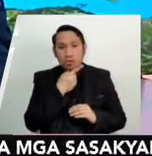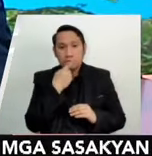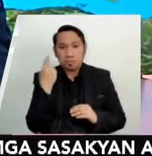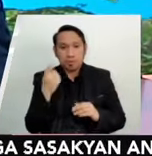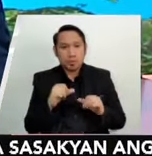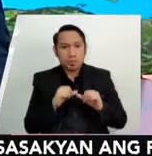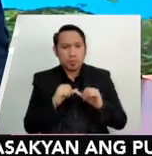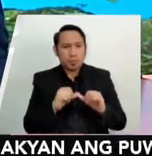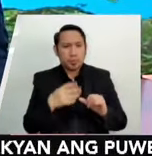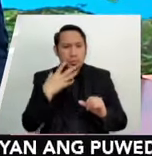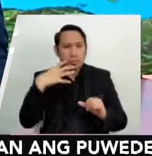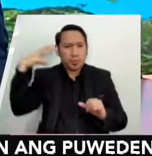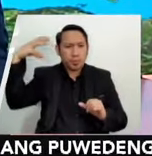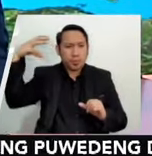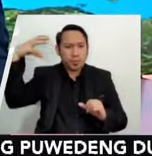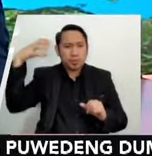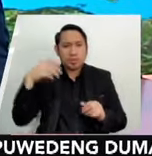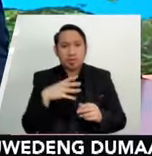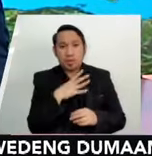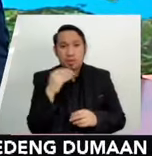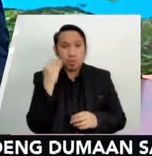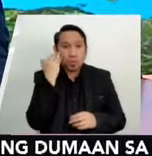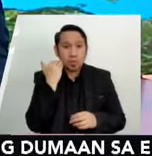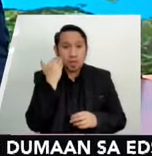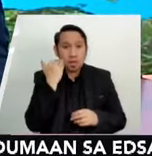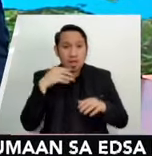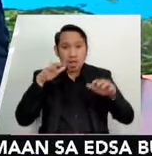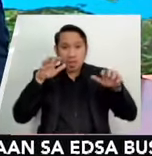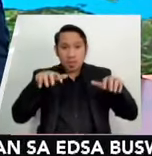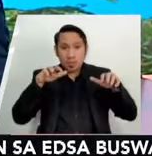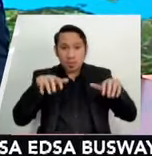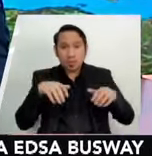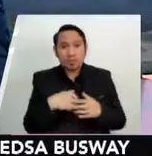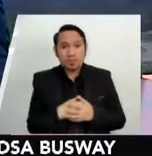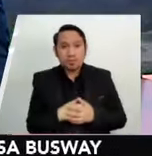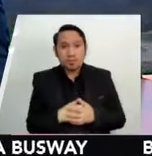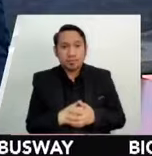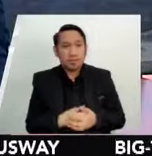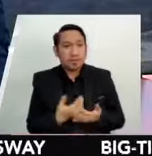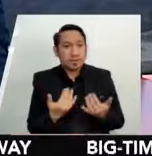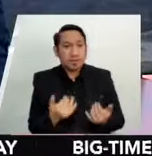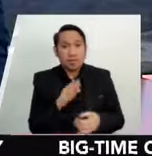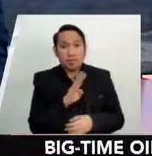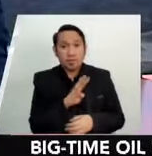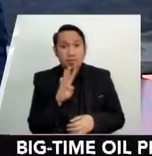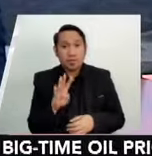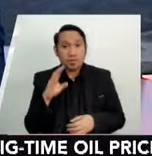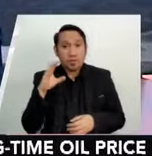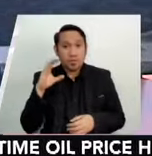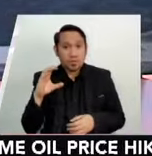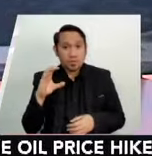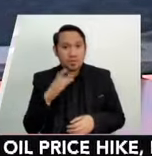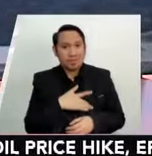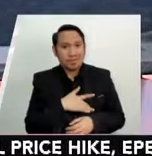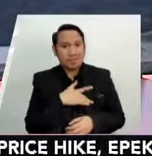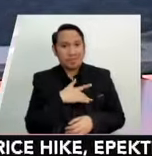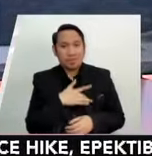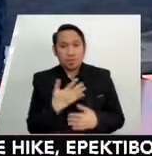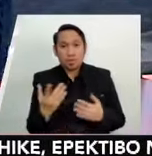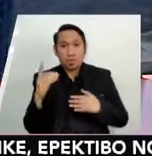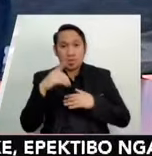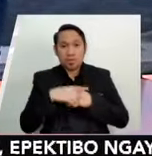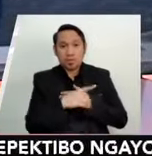at kakapusan sa ulan. Ngayong Martes, posibleng umabot sa 44 degrees Celsius ang heat index o damang init sa Dagupan,